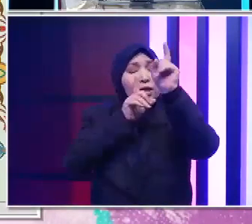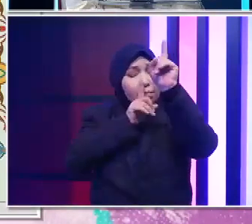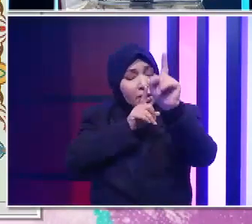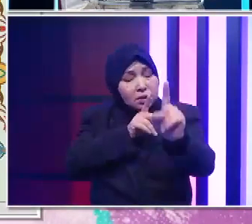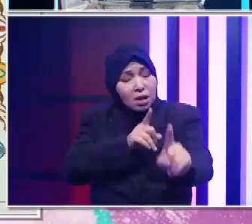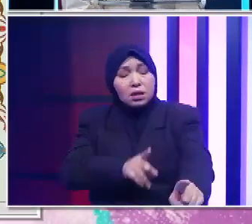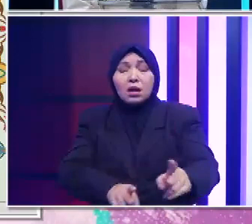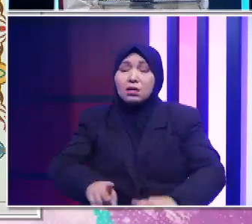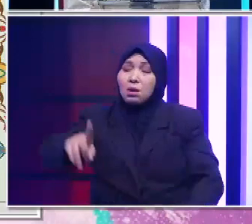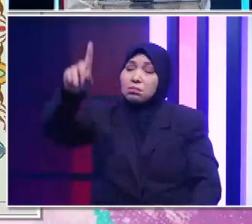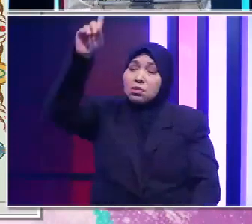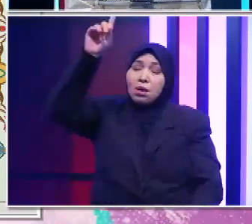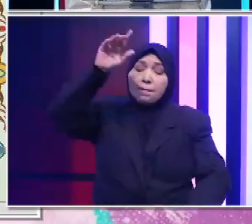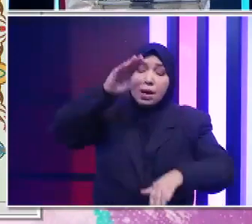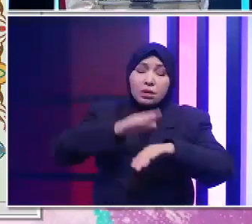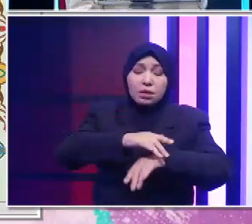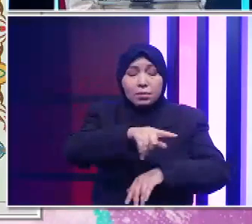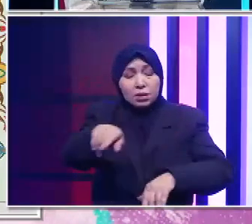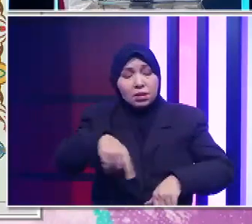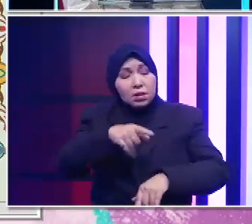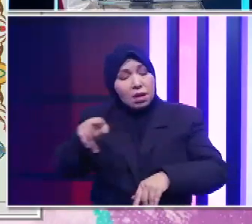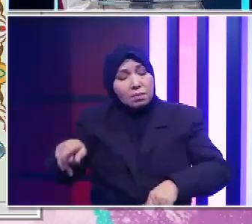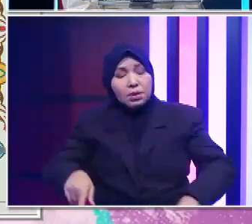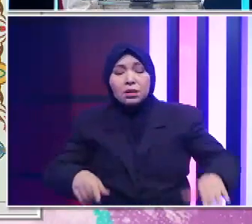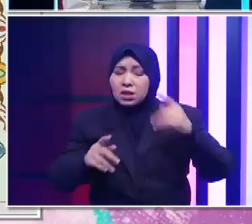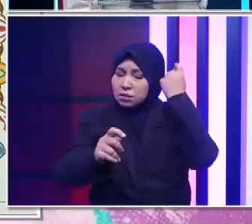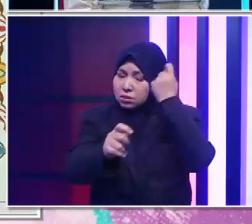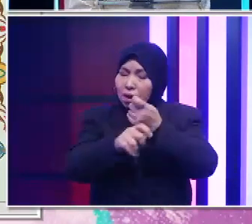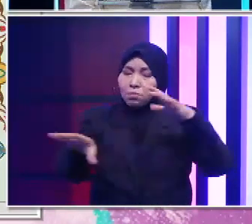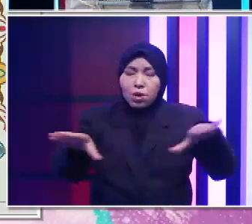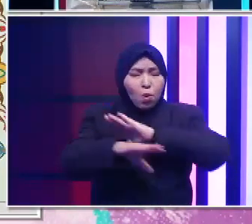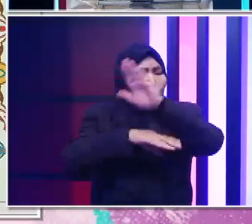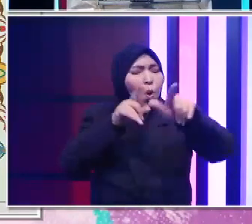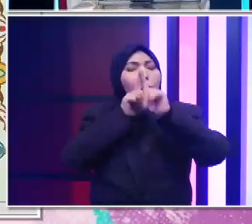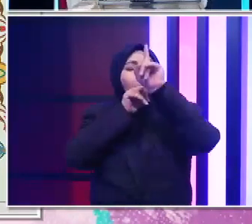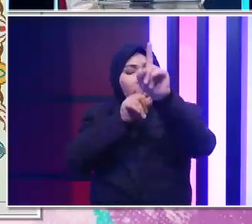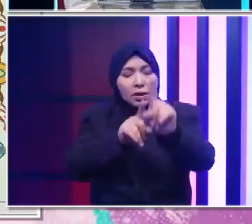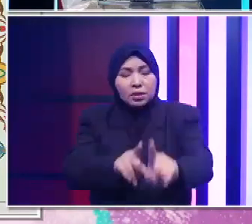syaikhuna Mayu mau'ud as